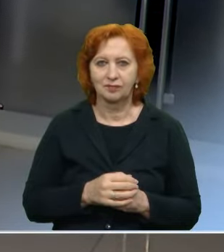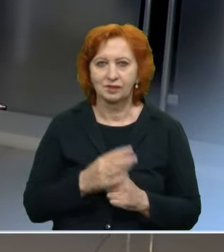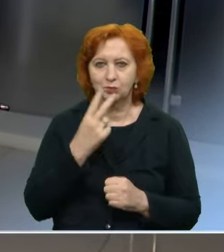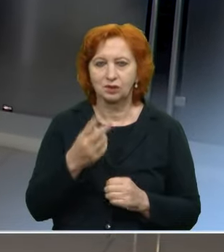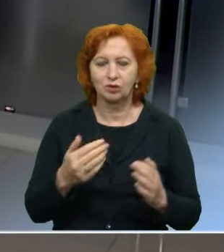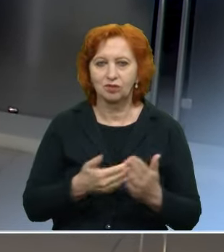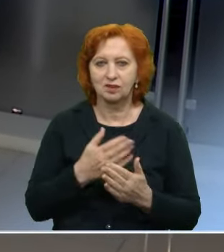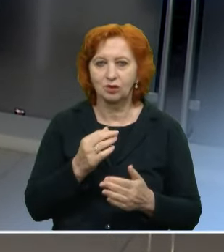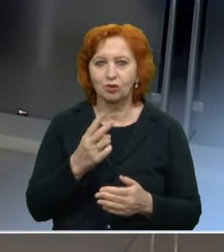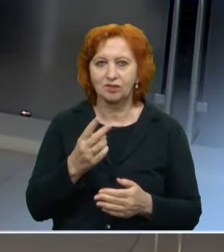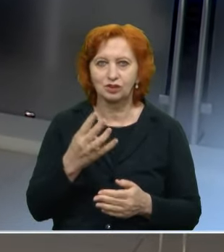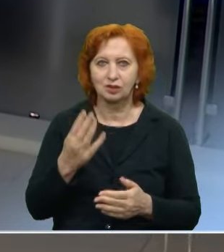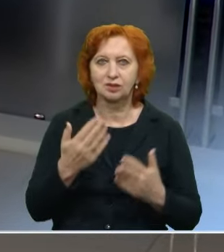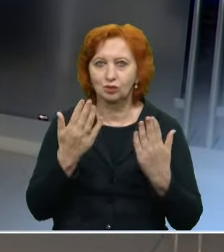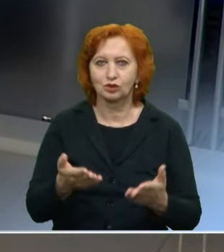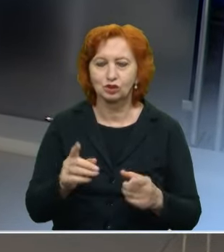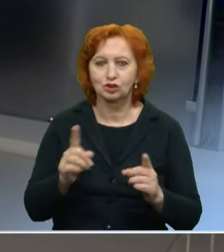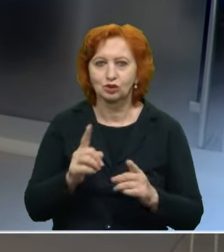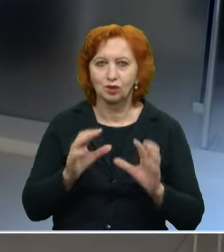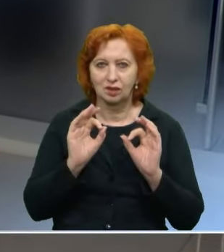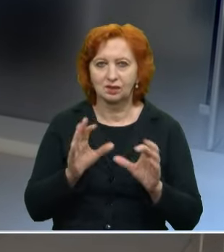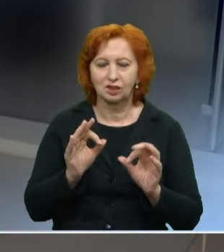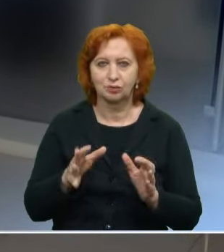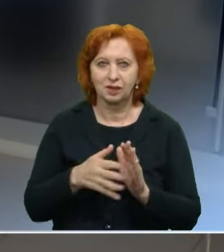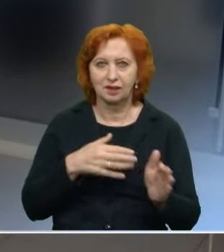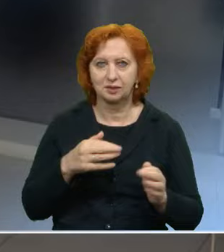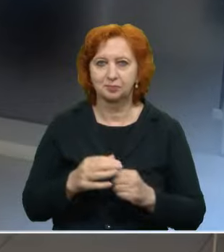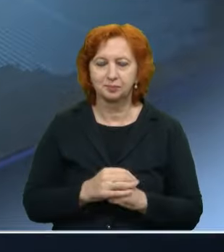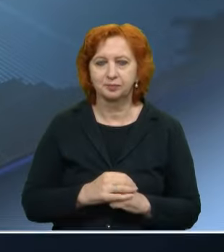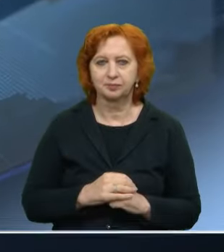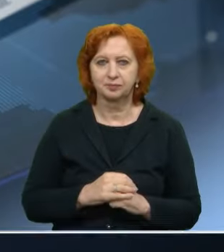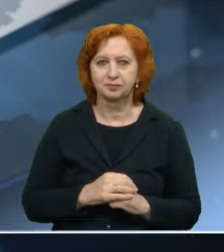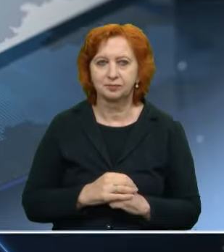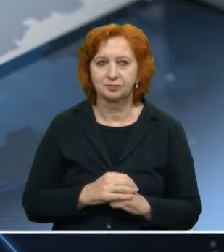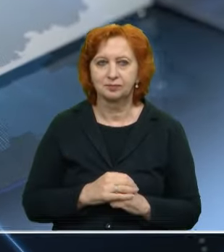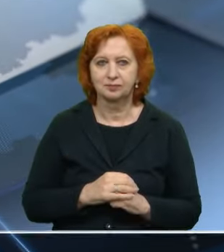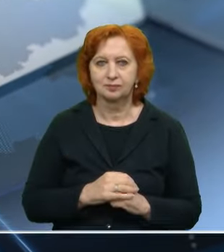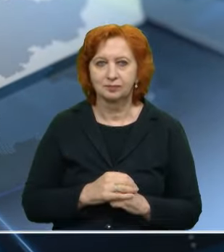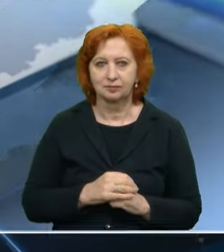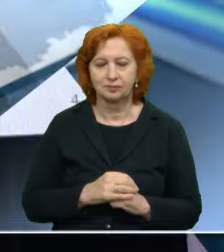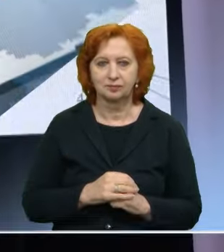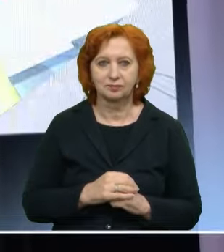Вы смотрите новости на Дон-24, и вот о чем еще расскажем далее.